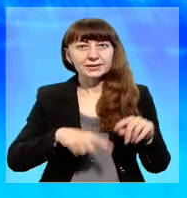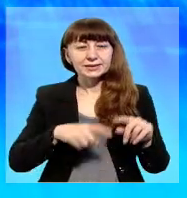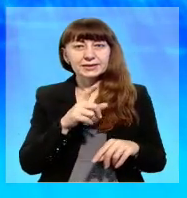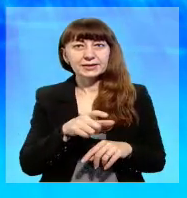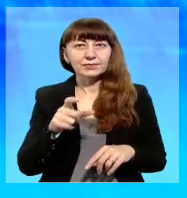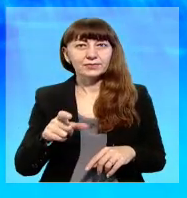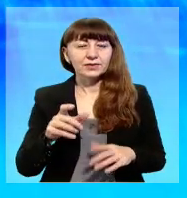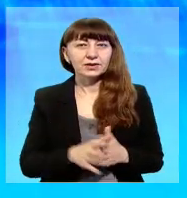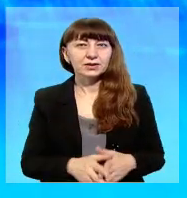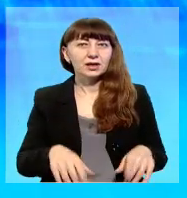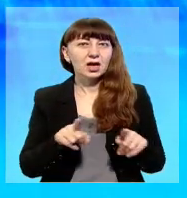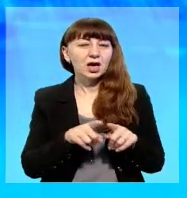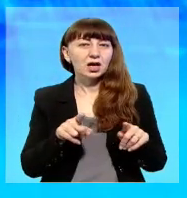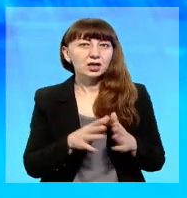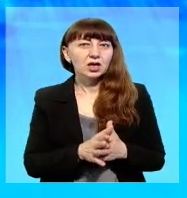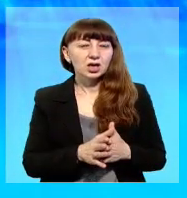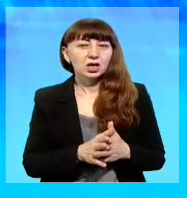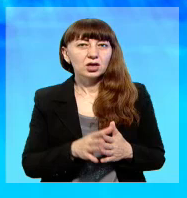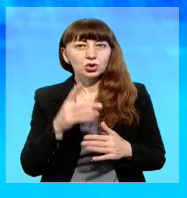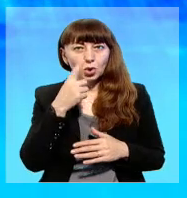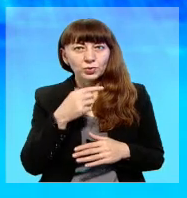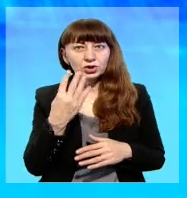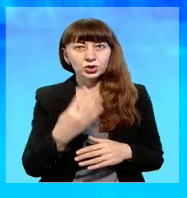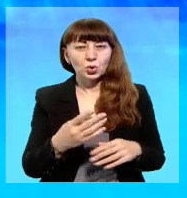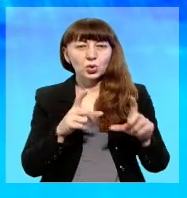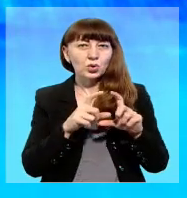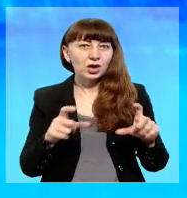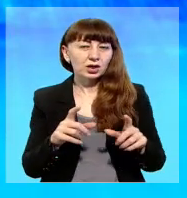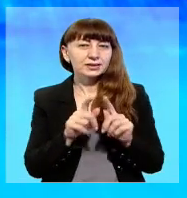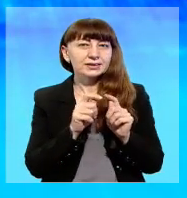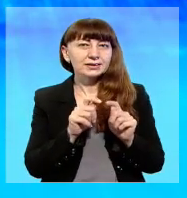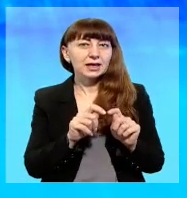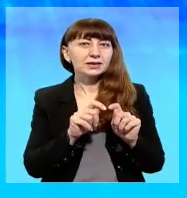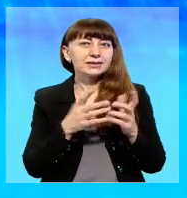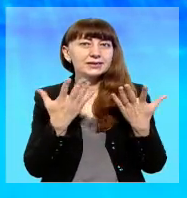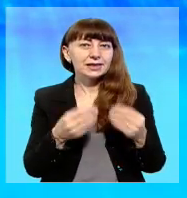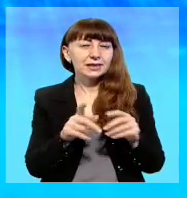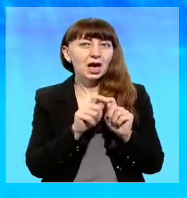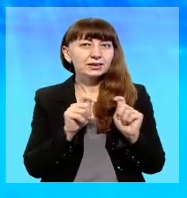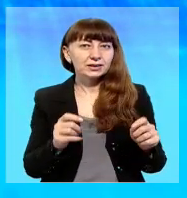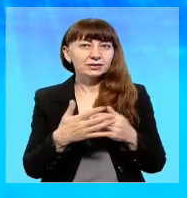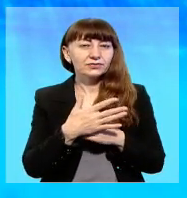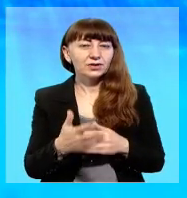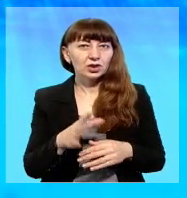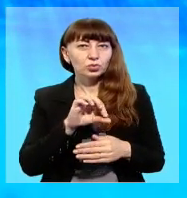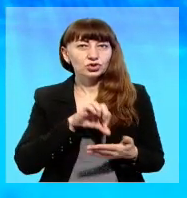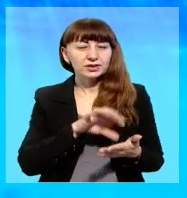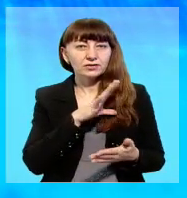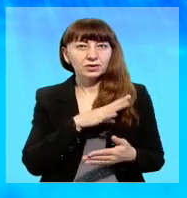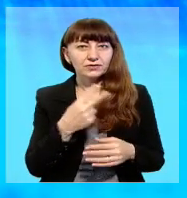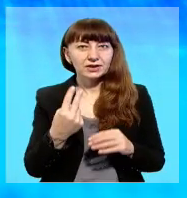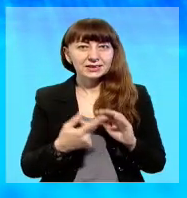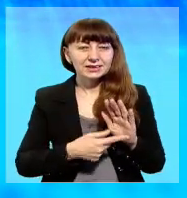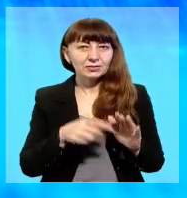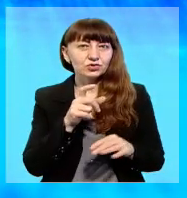Так в учреждении минимальной безопасности номер 40 был организован день открытых дверей. В данном мероприятии приняли участие более 20 семей.